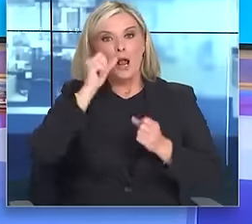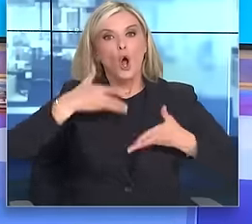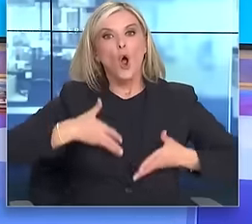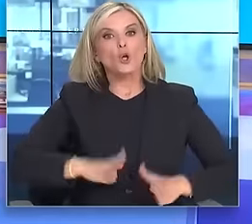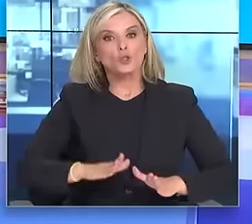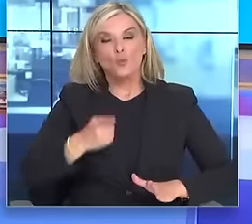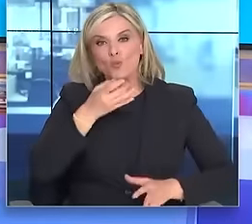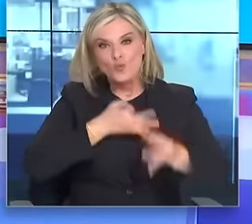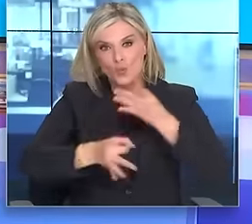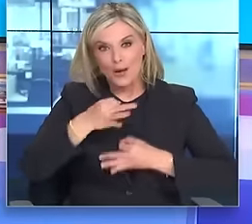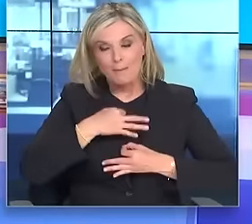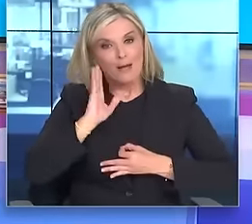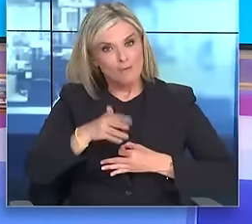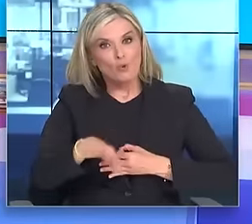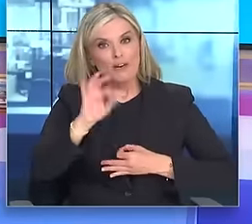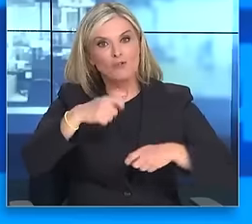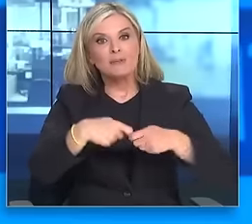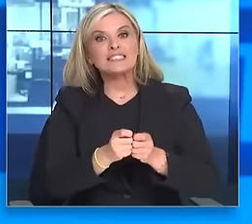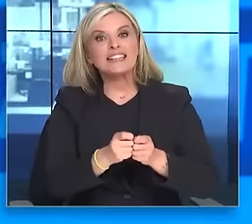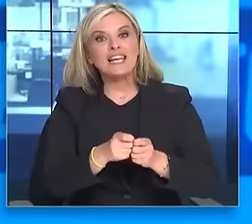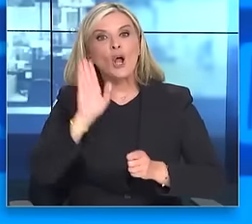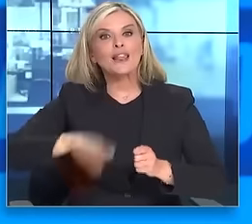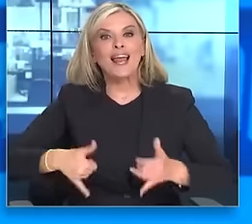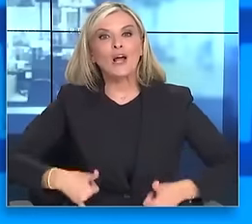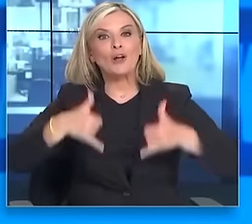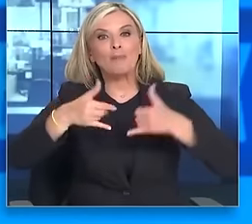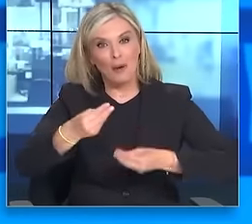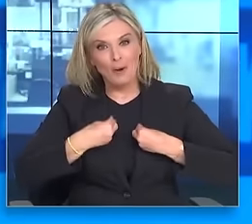βρούμε κανένα εισιτήριο για τον τελικό του conference. Αν έχετε καμιά άκρη.